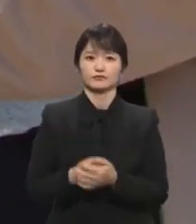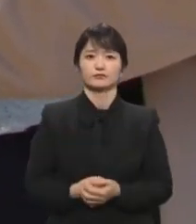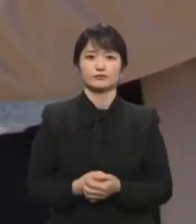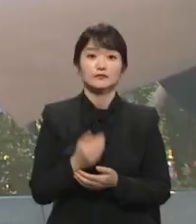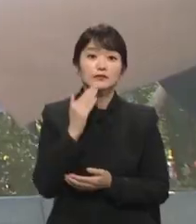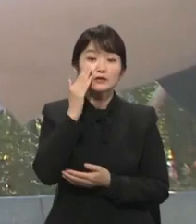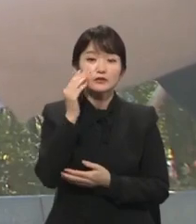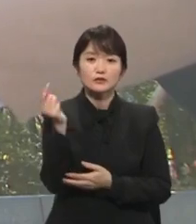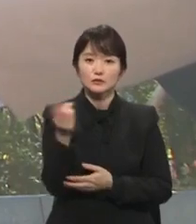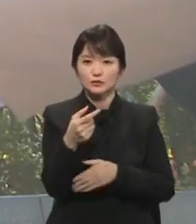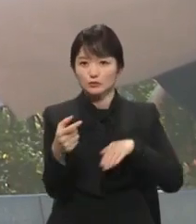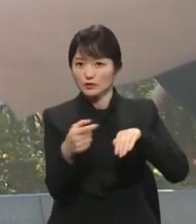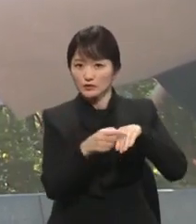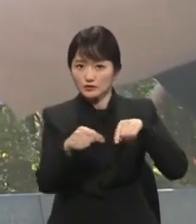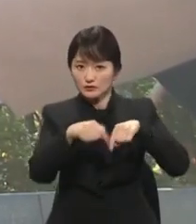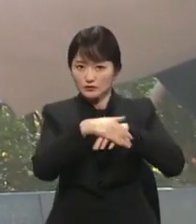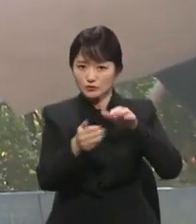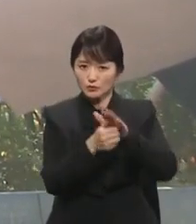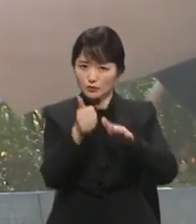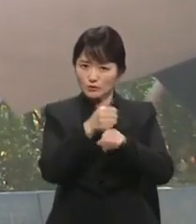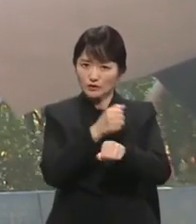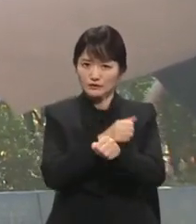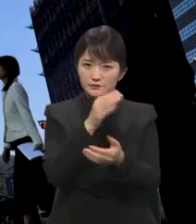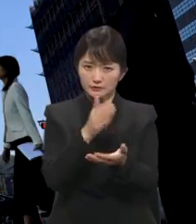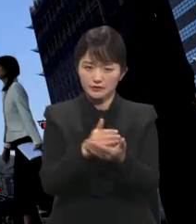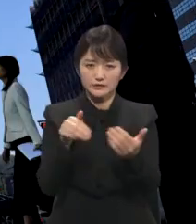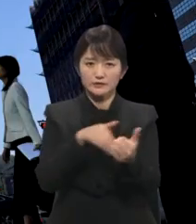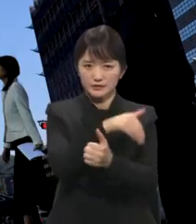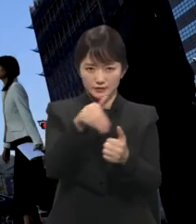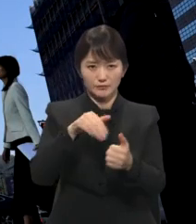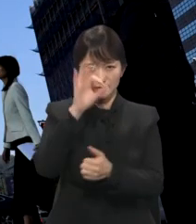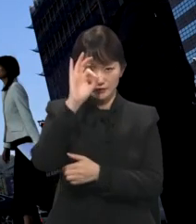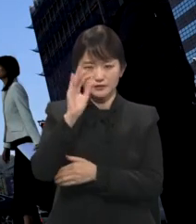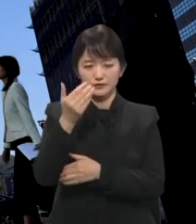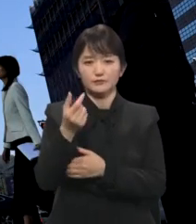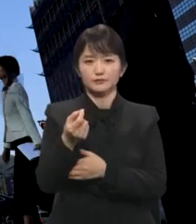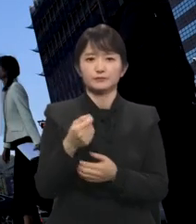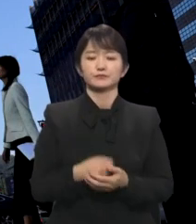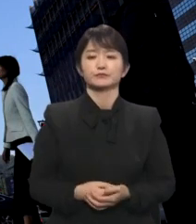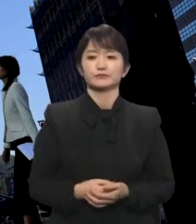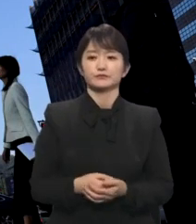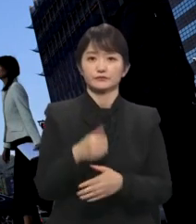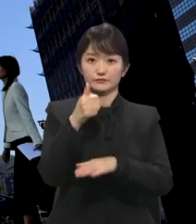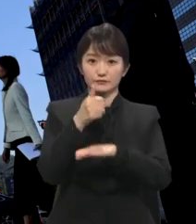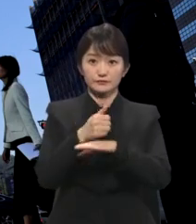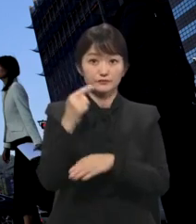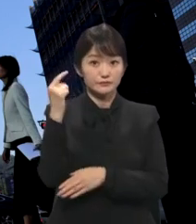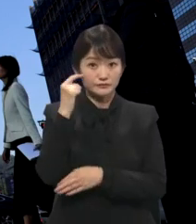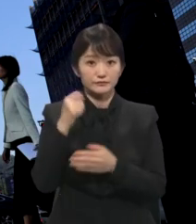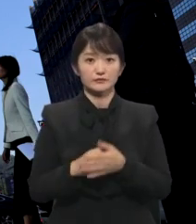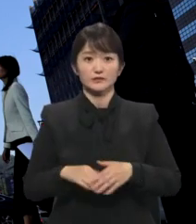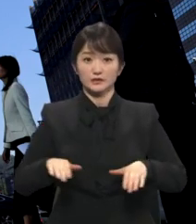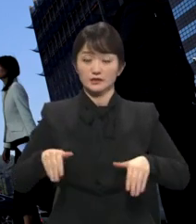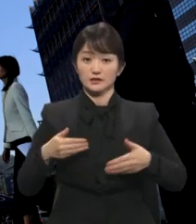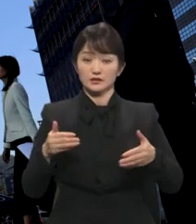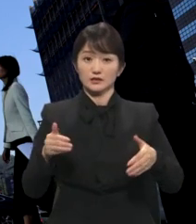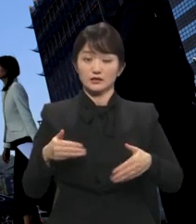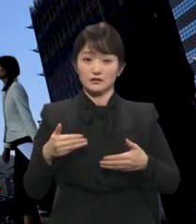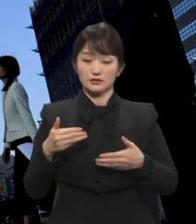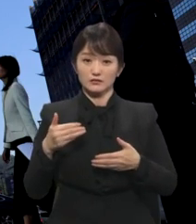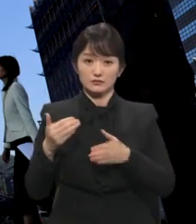정책 성공할지 지켜봐야겠습니다 자 의 마지막 트랙 가을 거스르는 늦 더위입니다